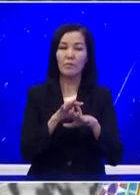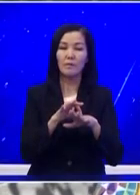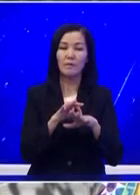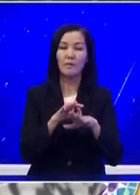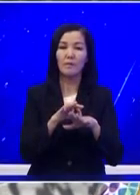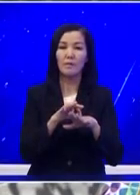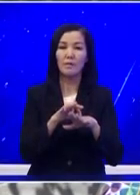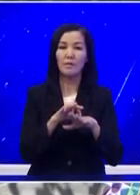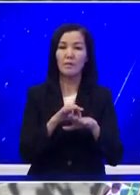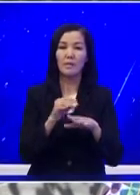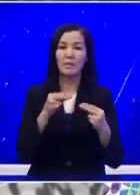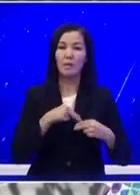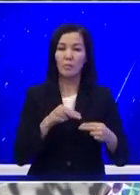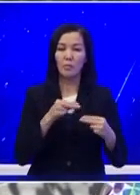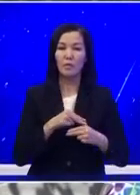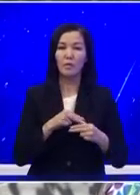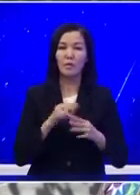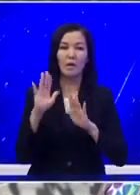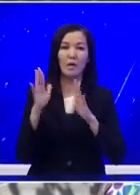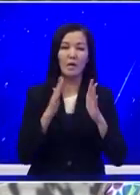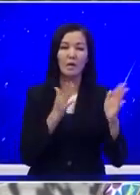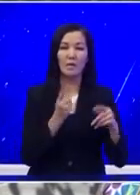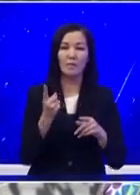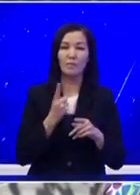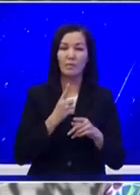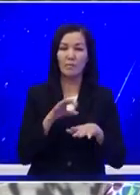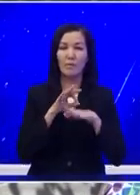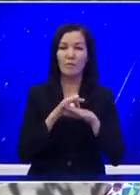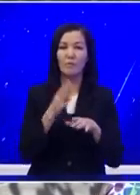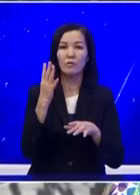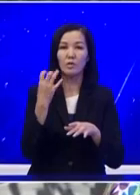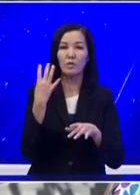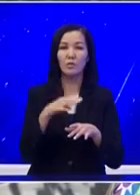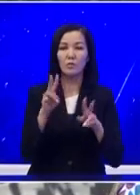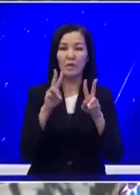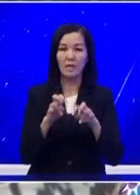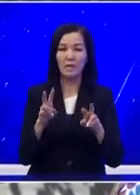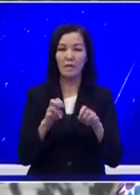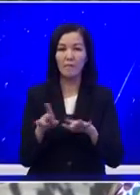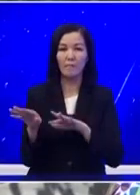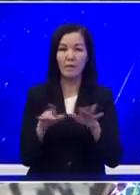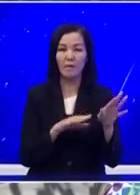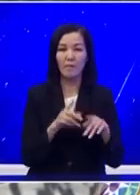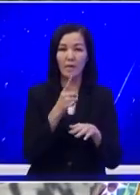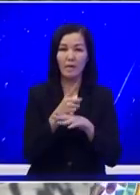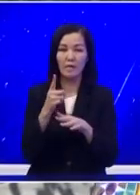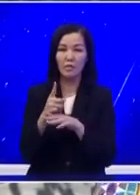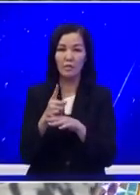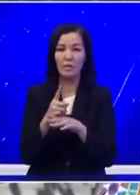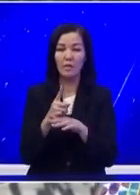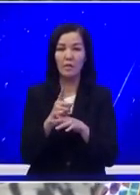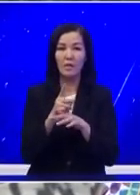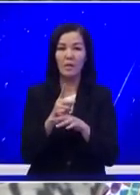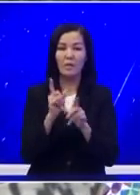службы и работников учреждений по охране лесов, которыми проведено более 440 рейдов, мероприятий по ограничению пребывания физических